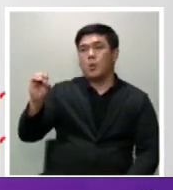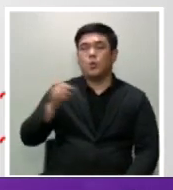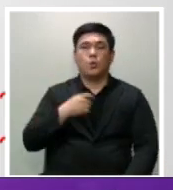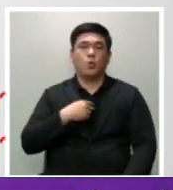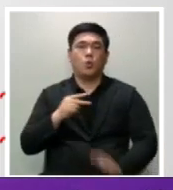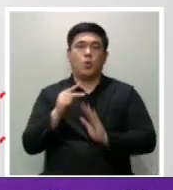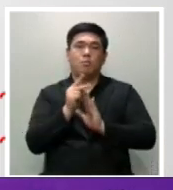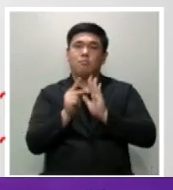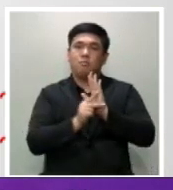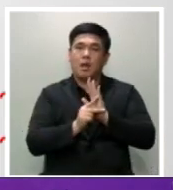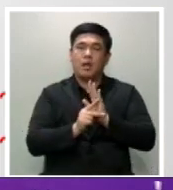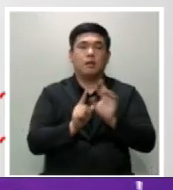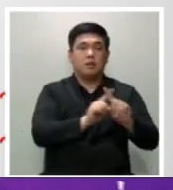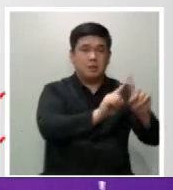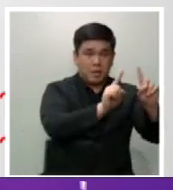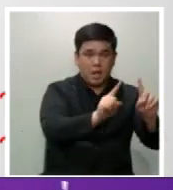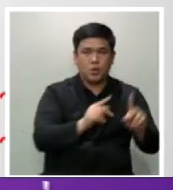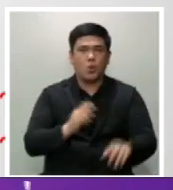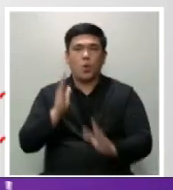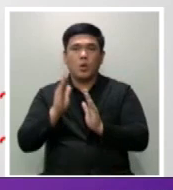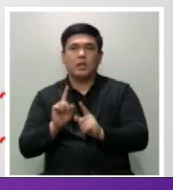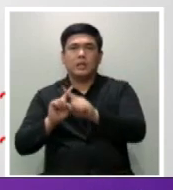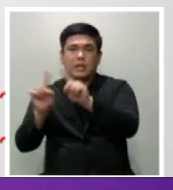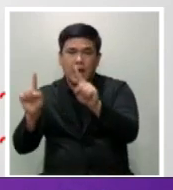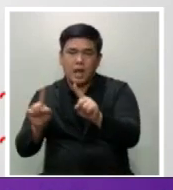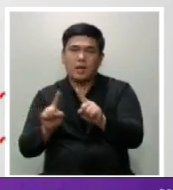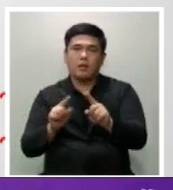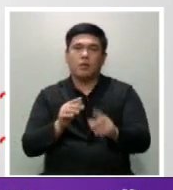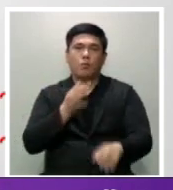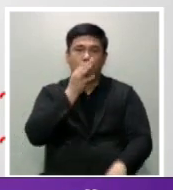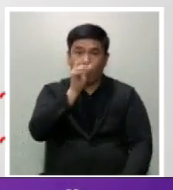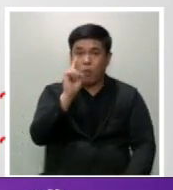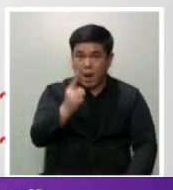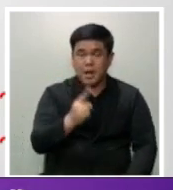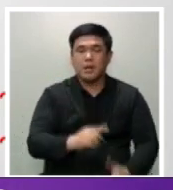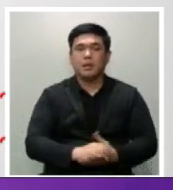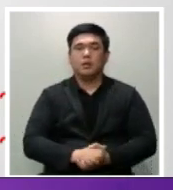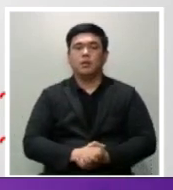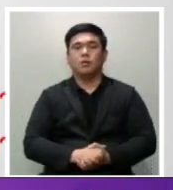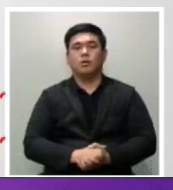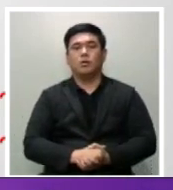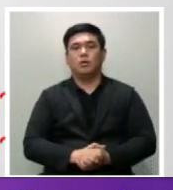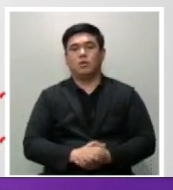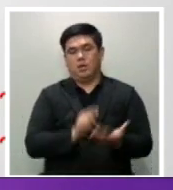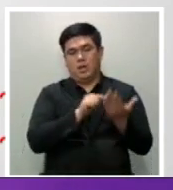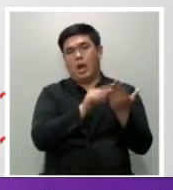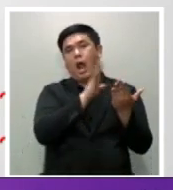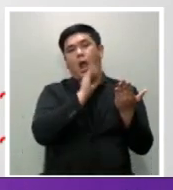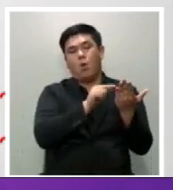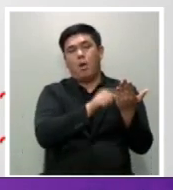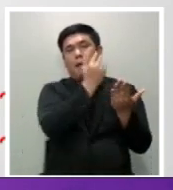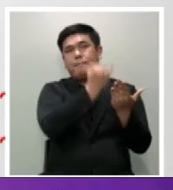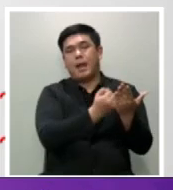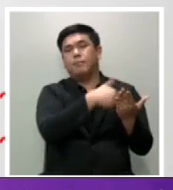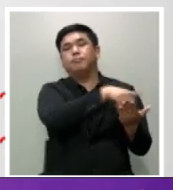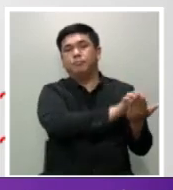ก็คนละฉบับโจทก็คนละคนจำเลยก็คนละคนคดีก็คนละแบบ